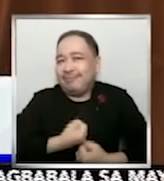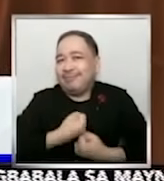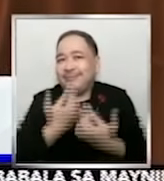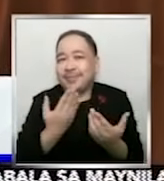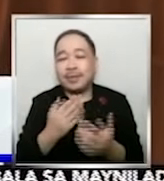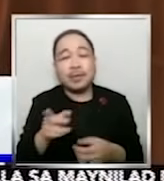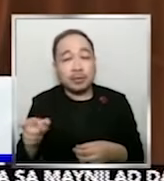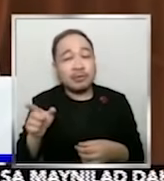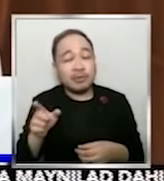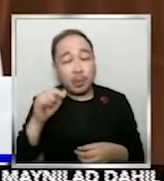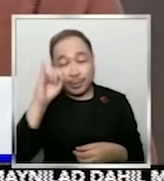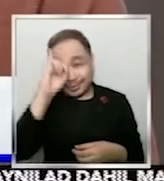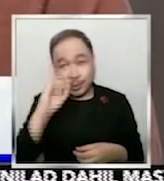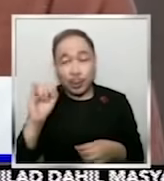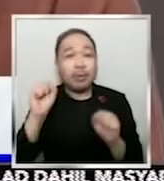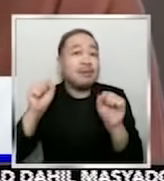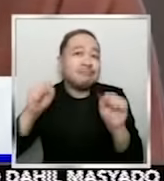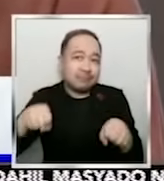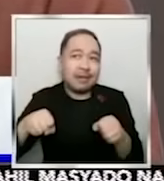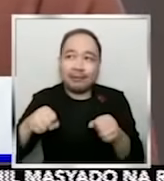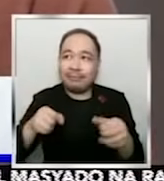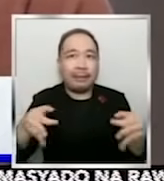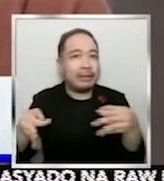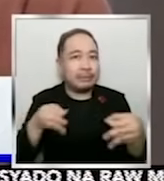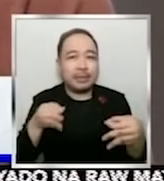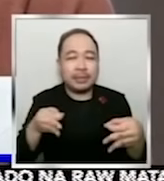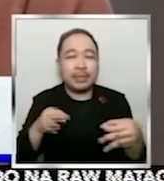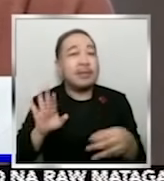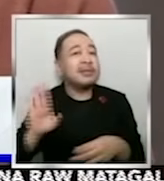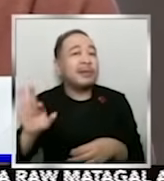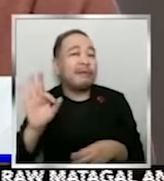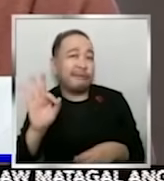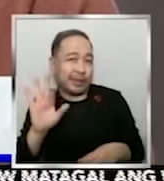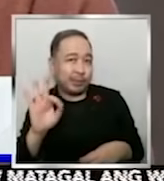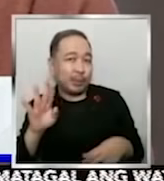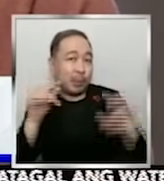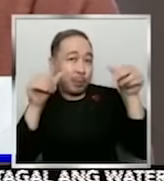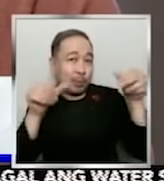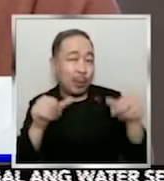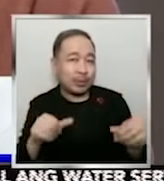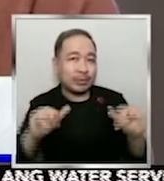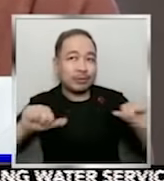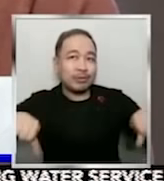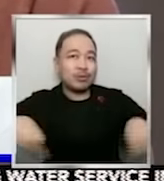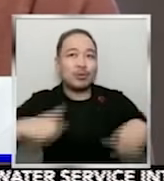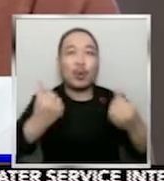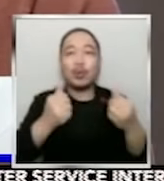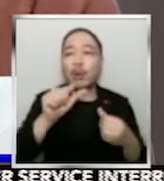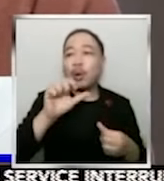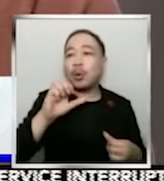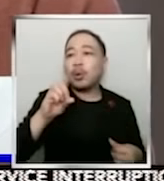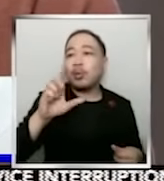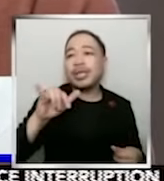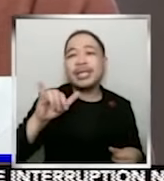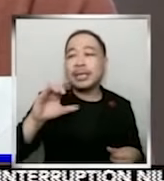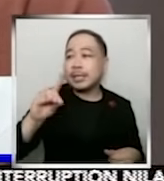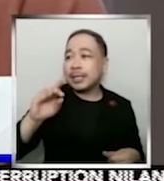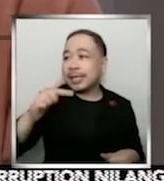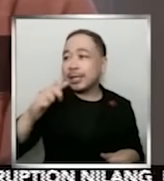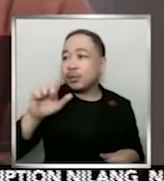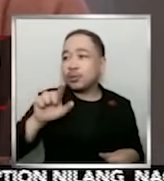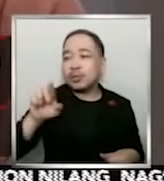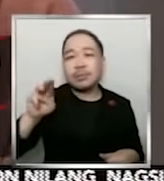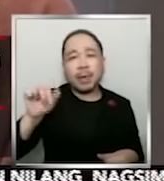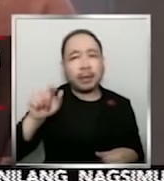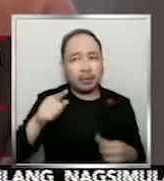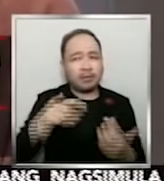kayang magpaliwanag dito. Sa kanyang Facebook post naman, hinamon ni Calio Didi Guzman ang Pangulo na maglabas ng ebidensya at